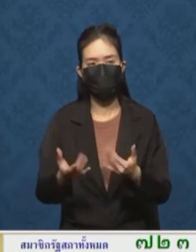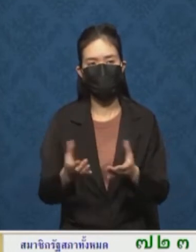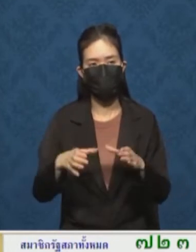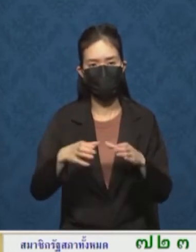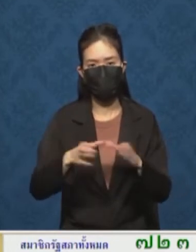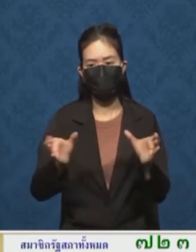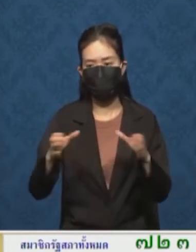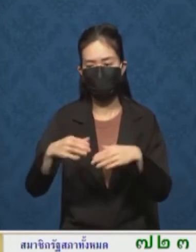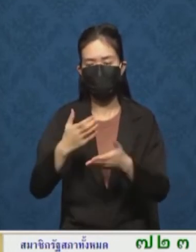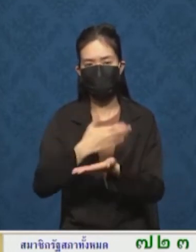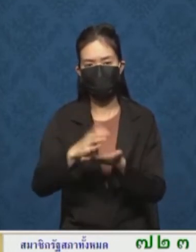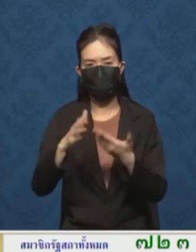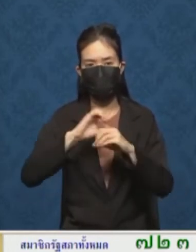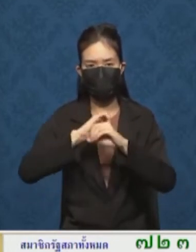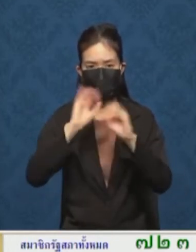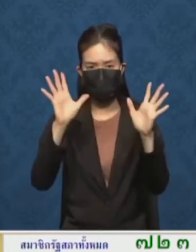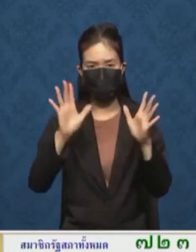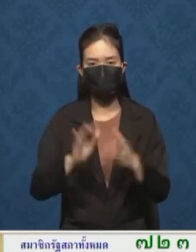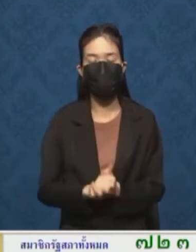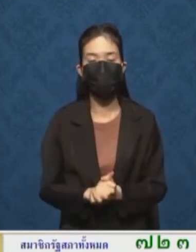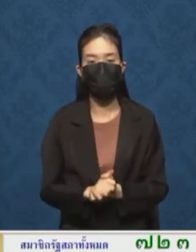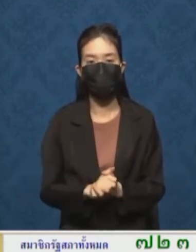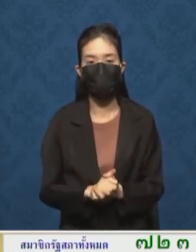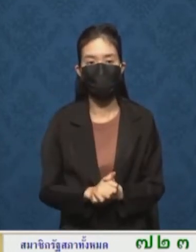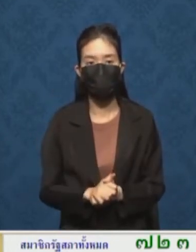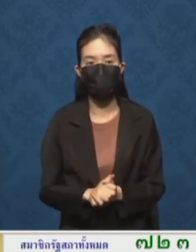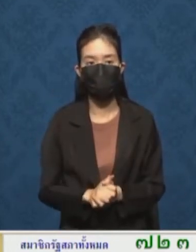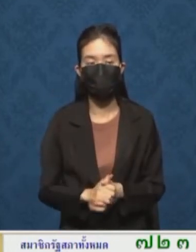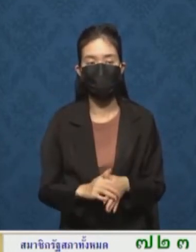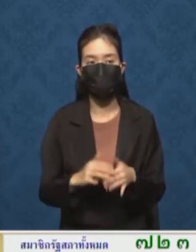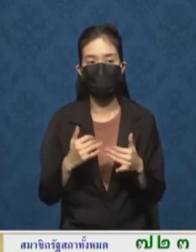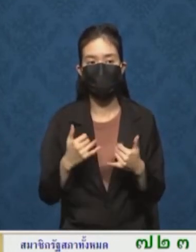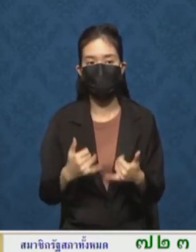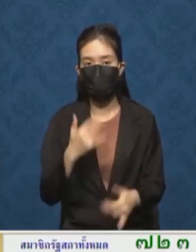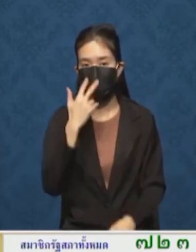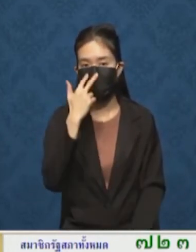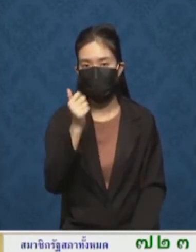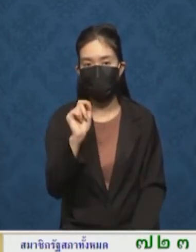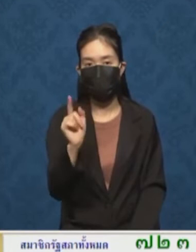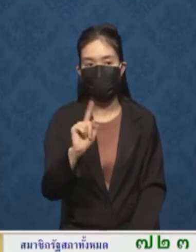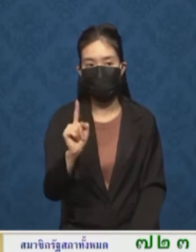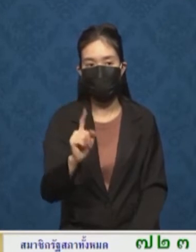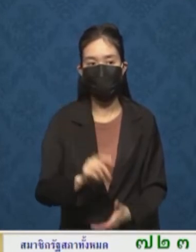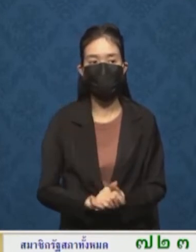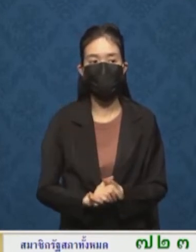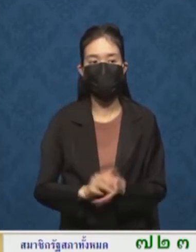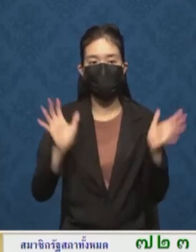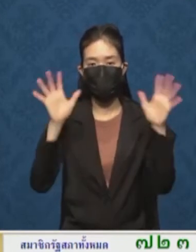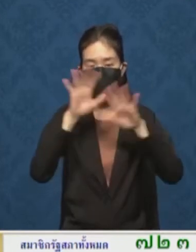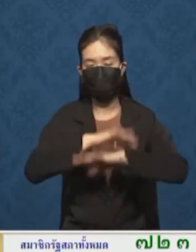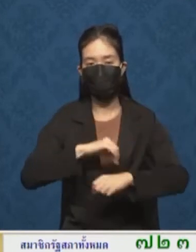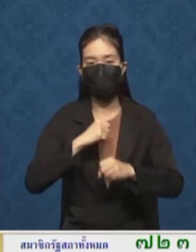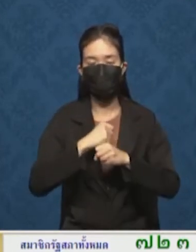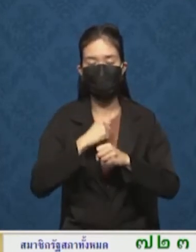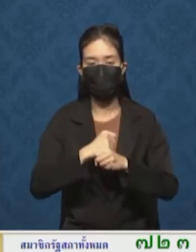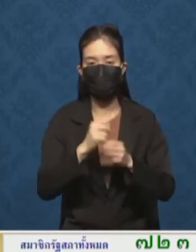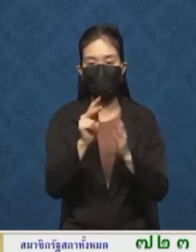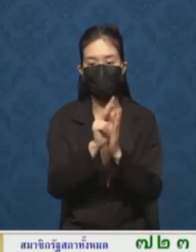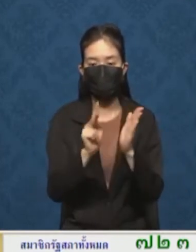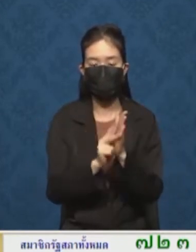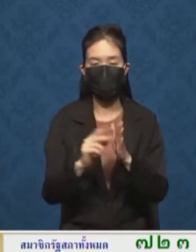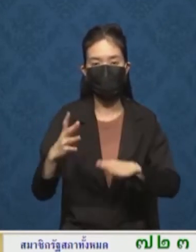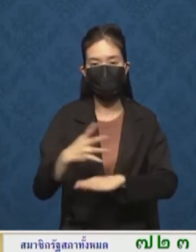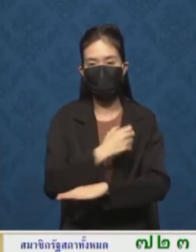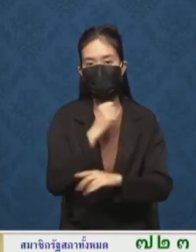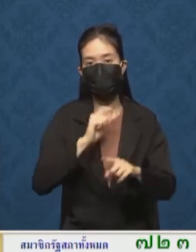อย่ชัดเจนอย่างนๆ ตรนี้เหมือนกับมการชกทรมรบว่ะการใช้กฎหมายใช้อำนาจแข็ง